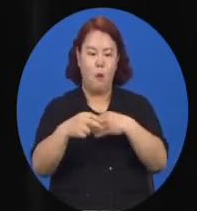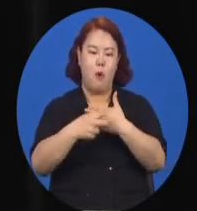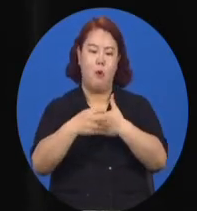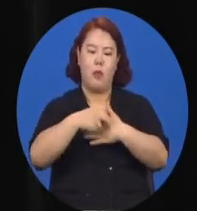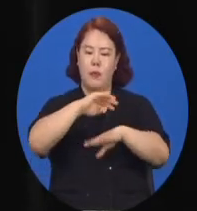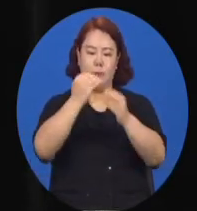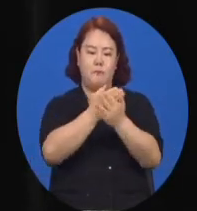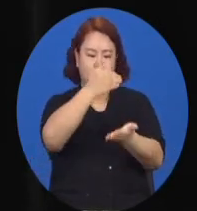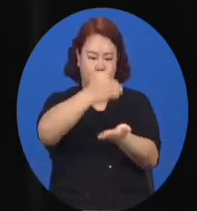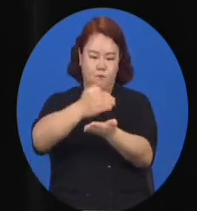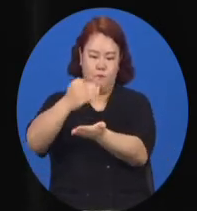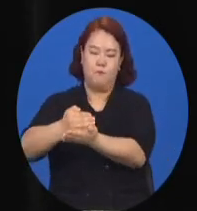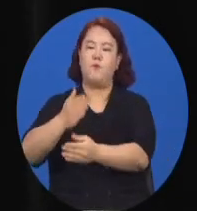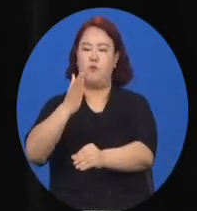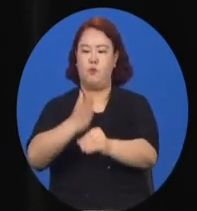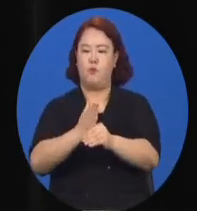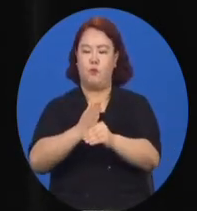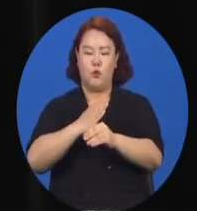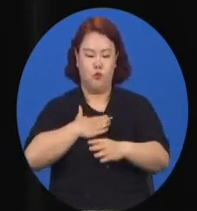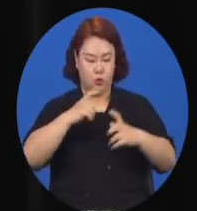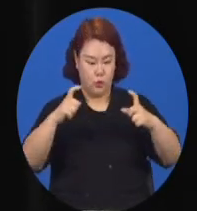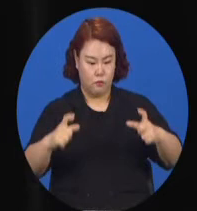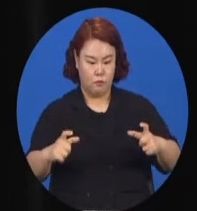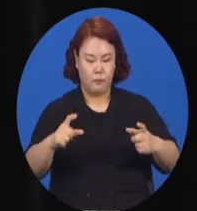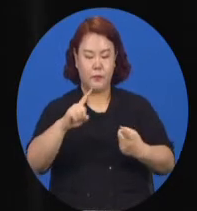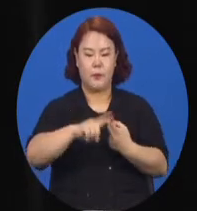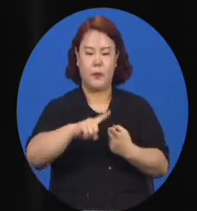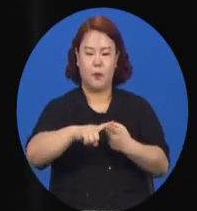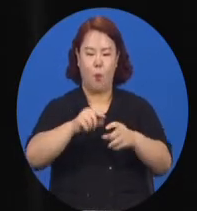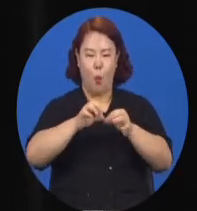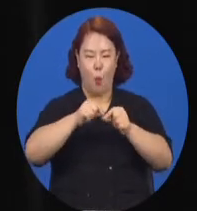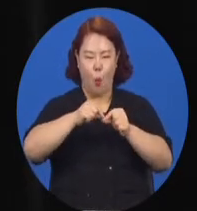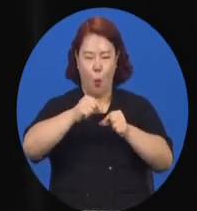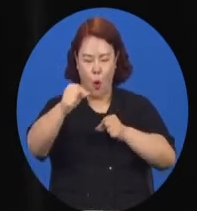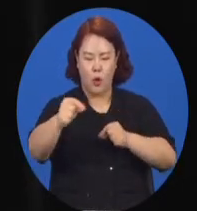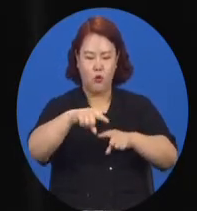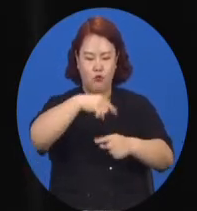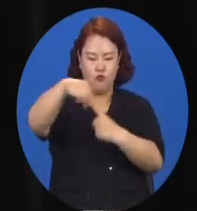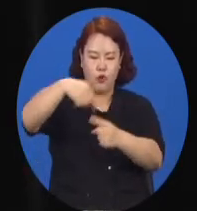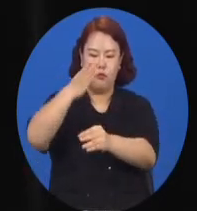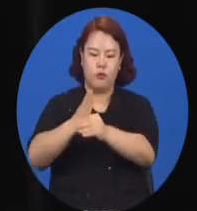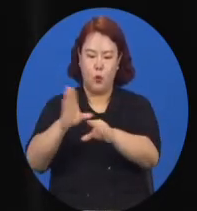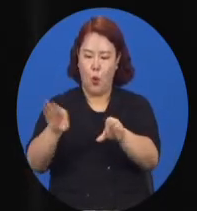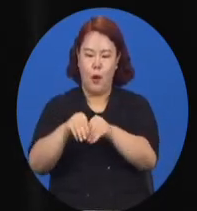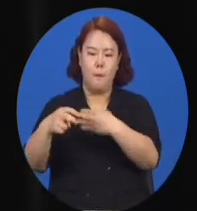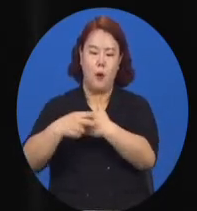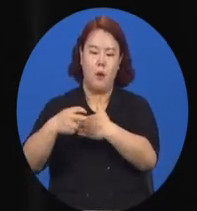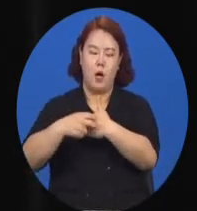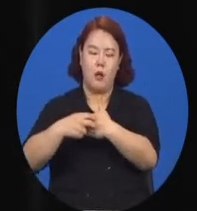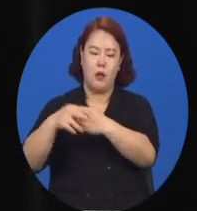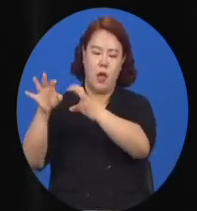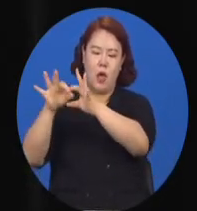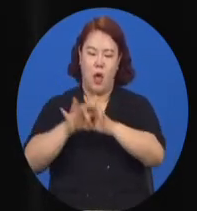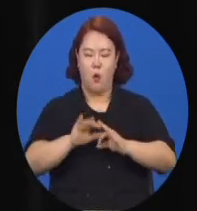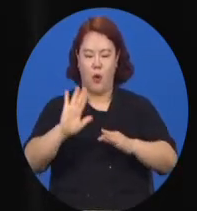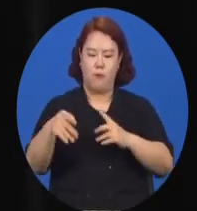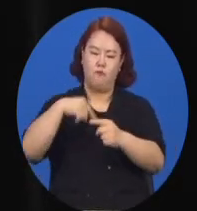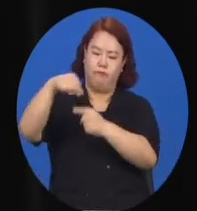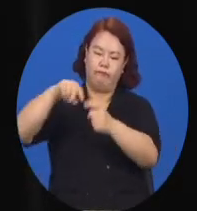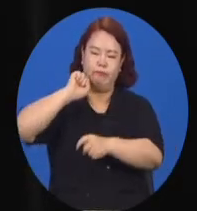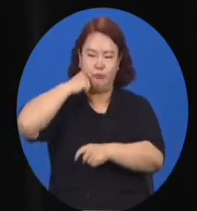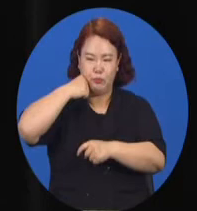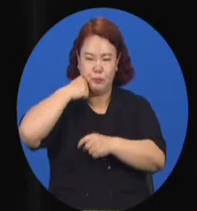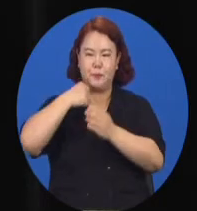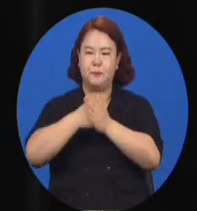하나하나 문을 닫고 있습니다. 우리 지역에도 오랫동안 운영하던 종합병원이 지속되는 그 경영난을